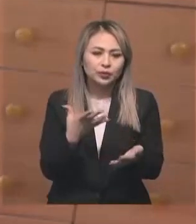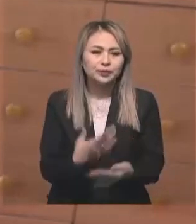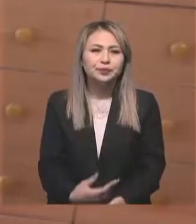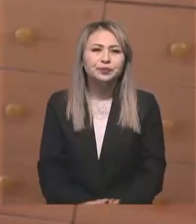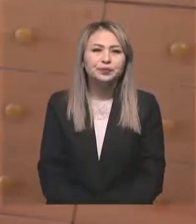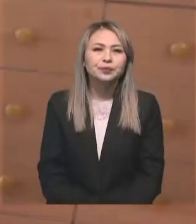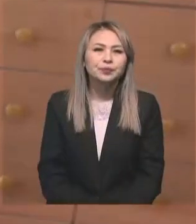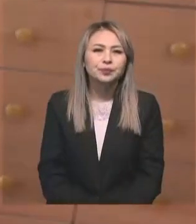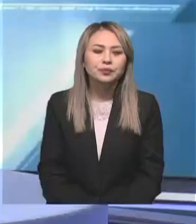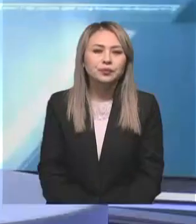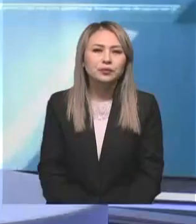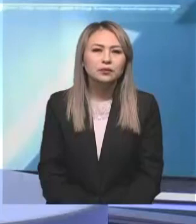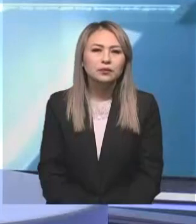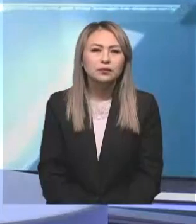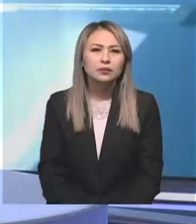экспонат.